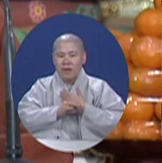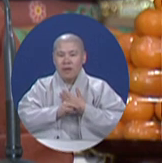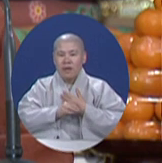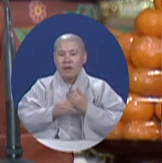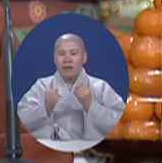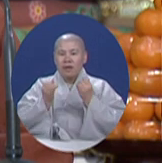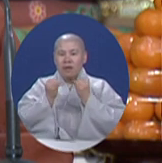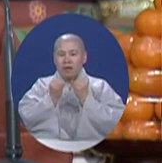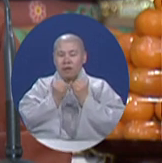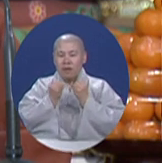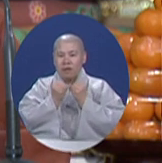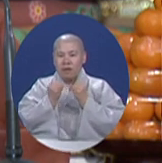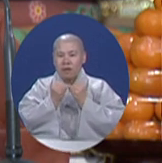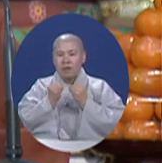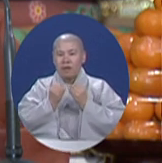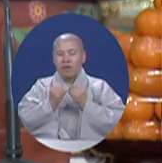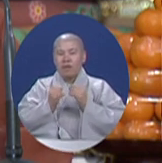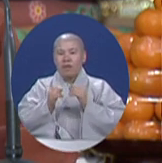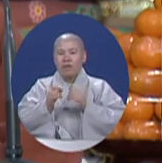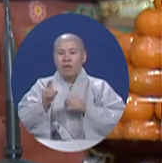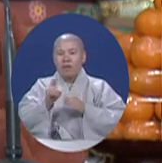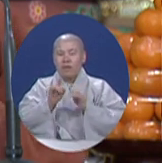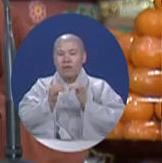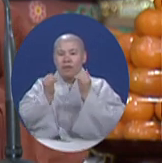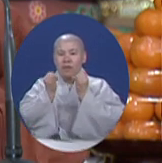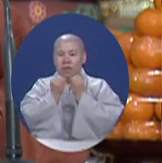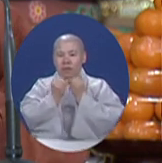여인이 이수정기에 어떤 사람이